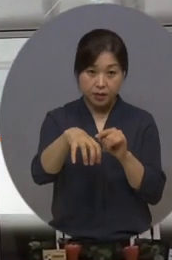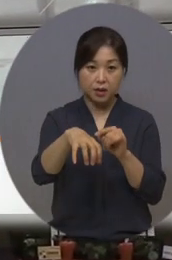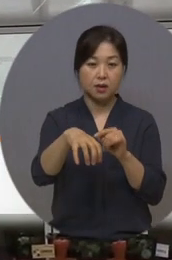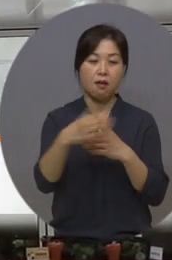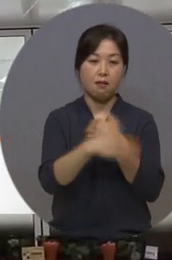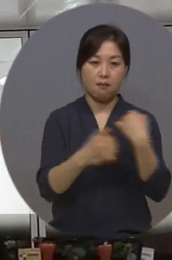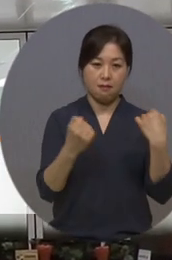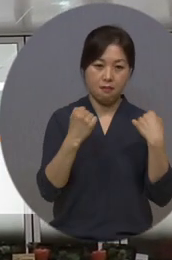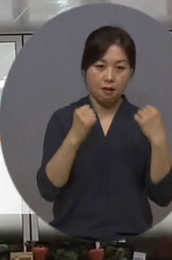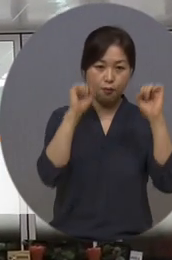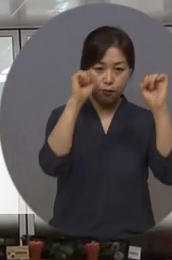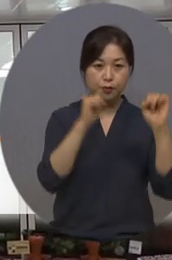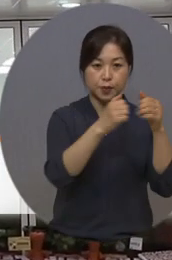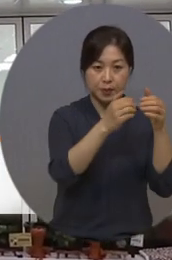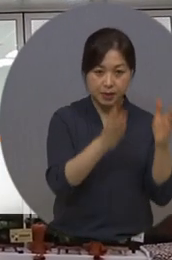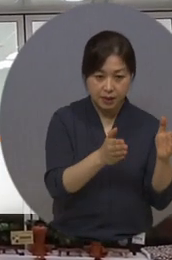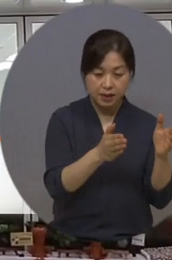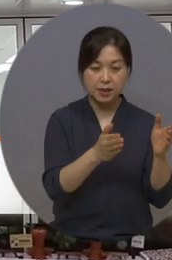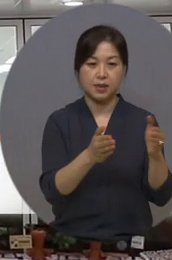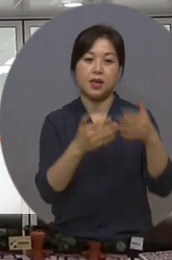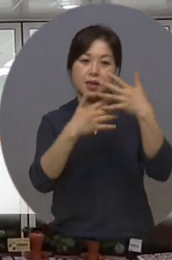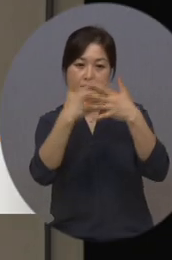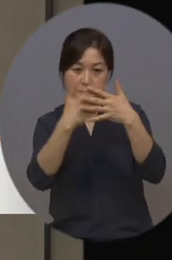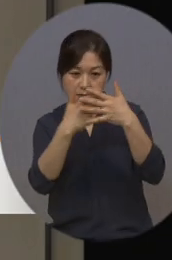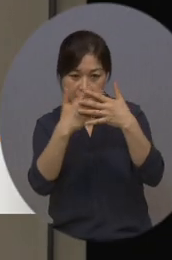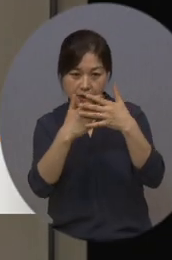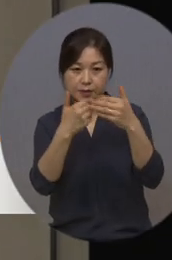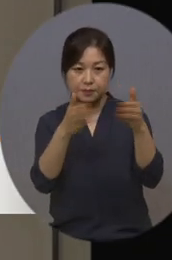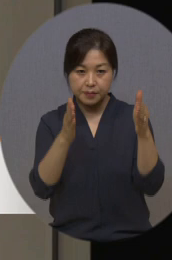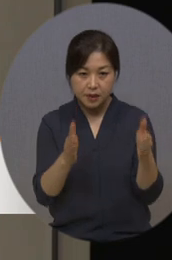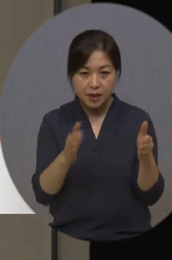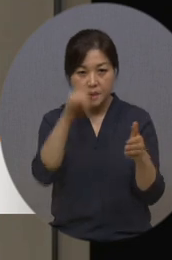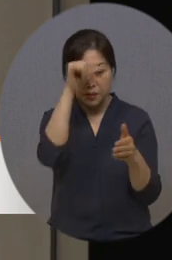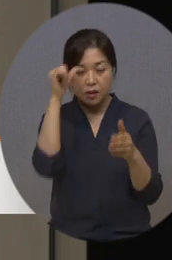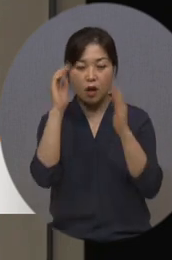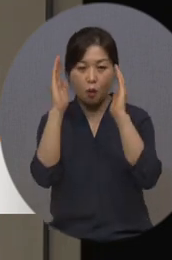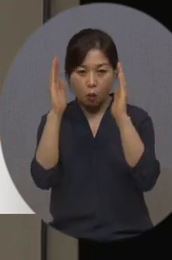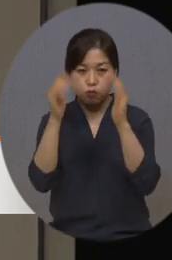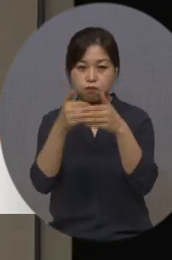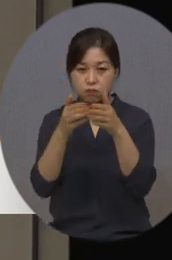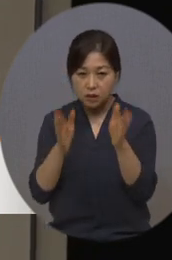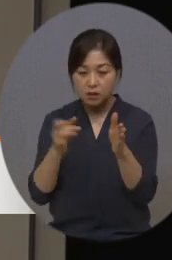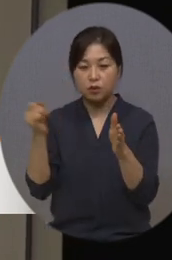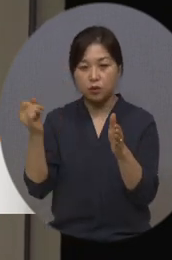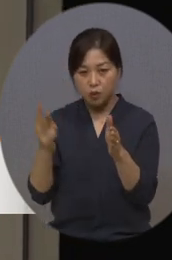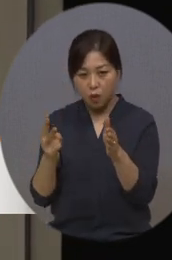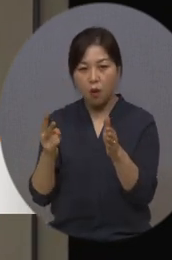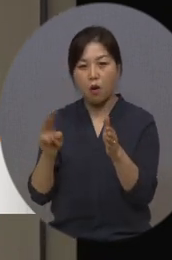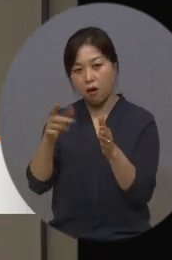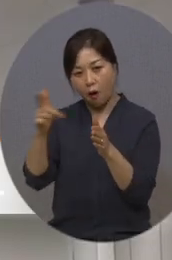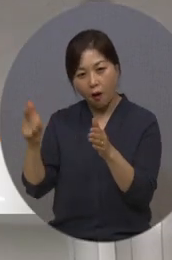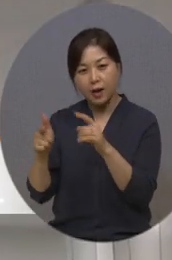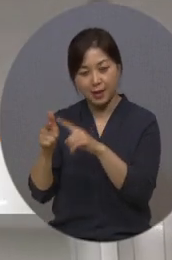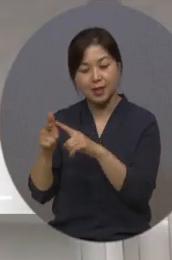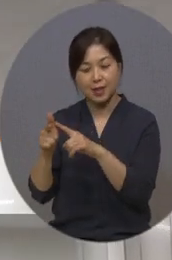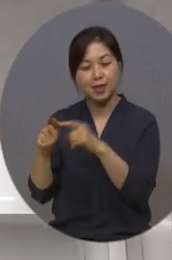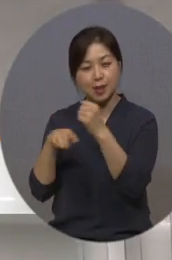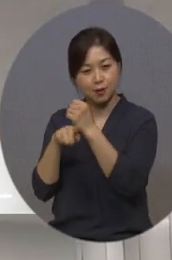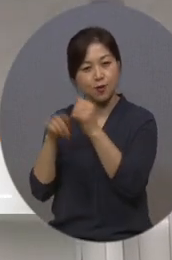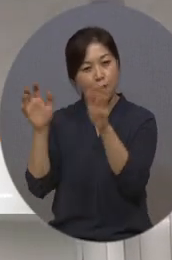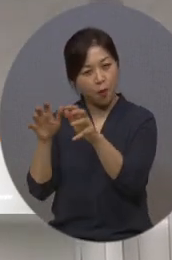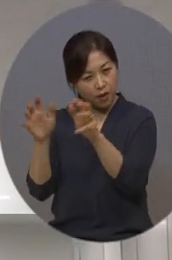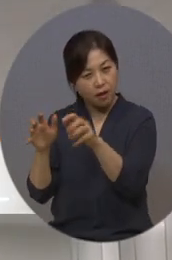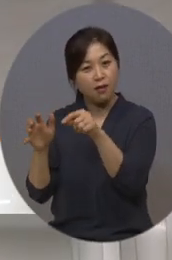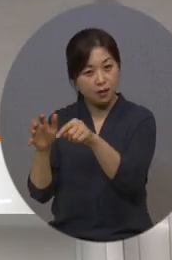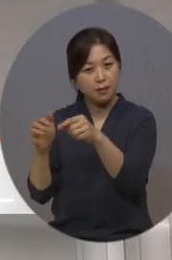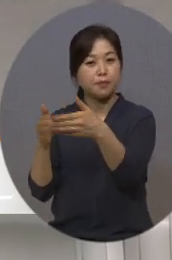건강 운동실, 디지털 영상실, 평생 학습실, 그리고 다목적실 등 다양한